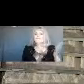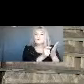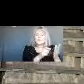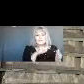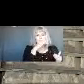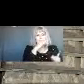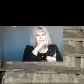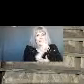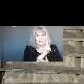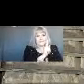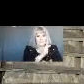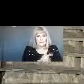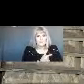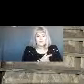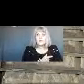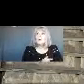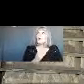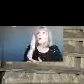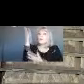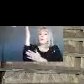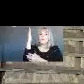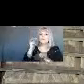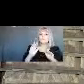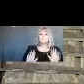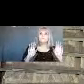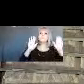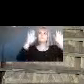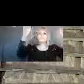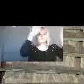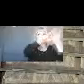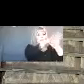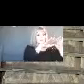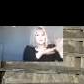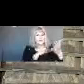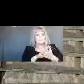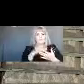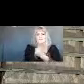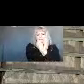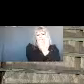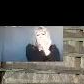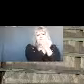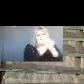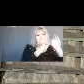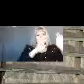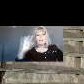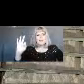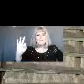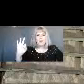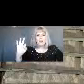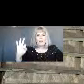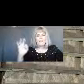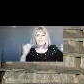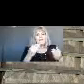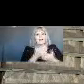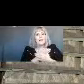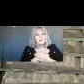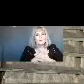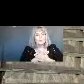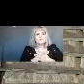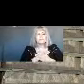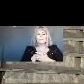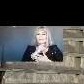lewe en wat gaan oor God se groot story, sy woord wat ons wil vrymaak sodat